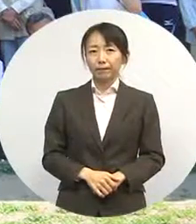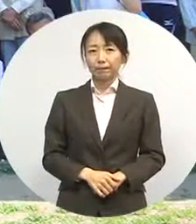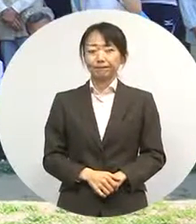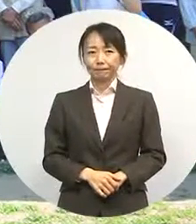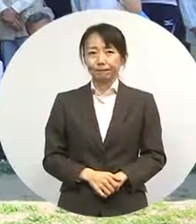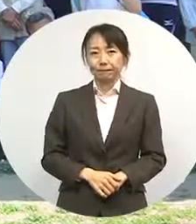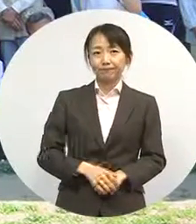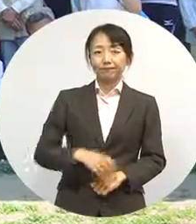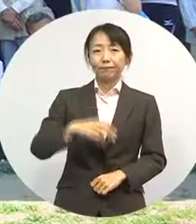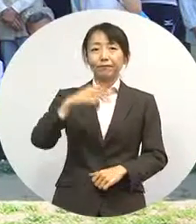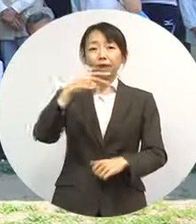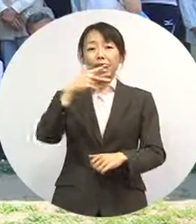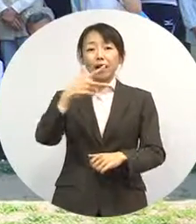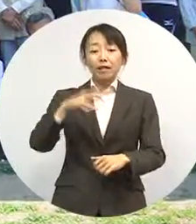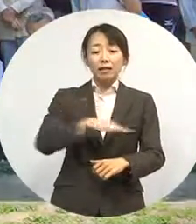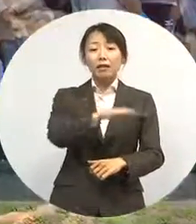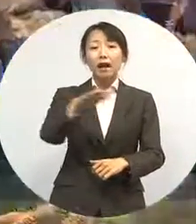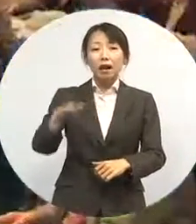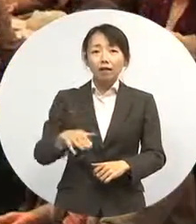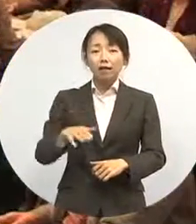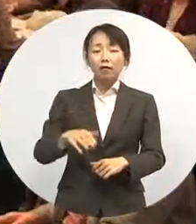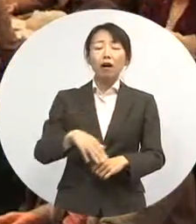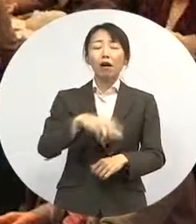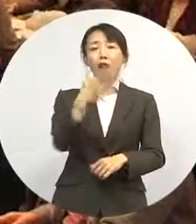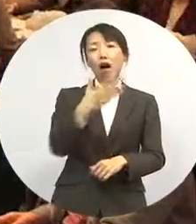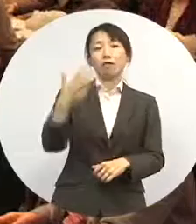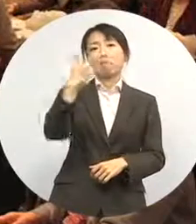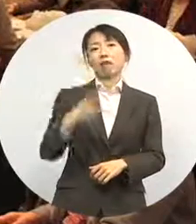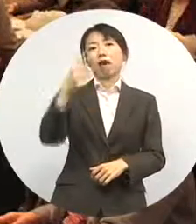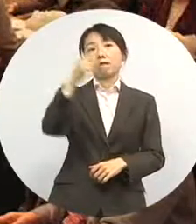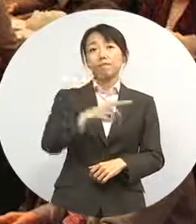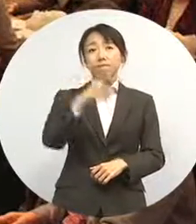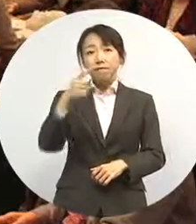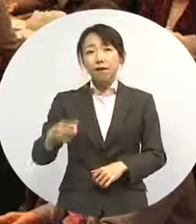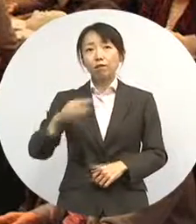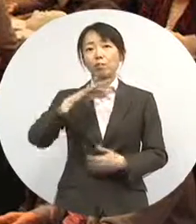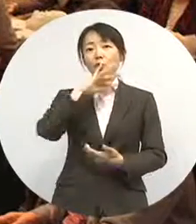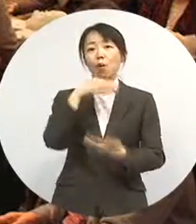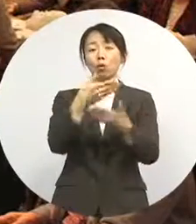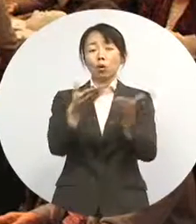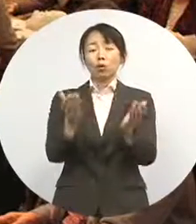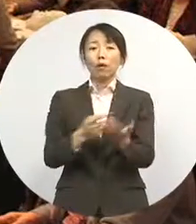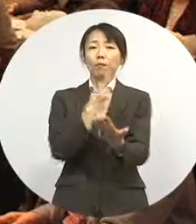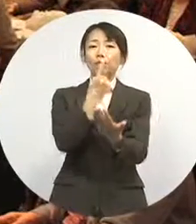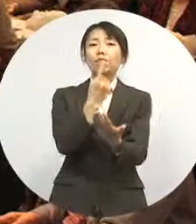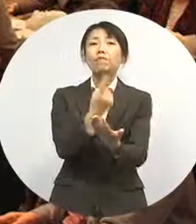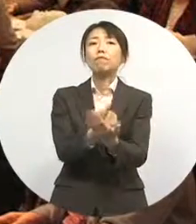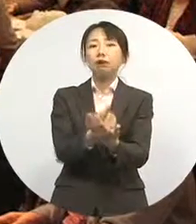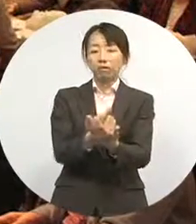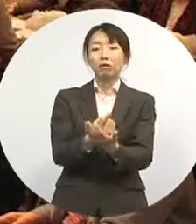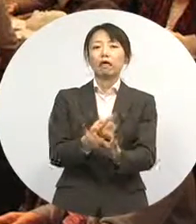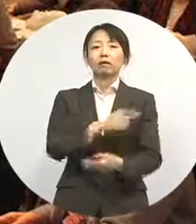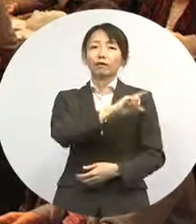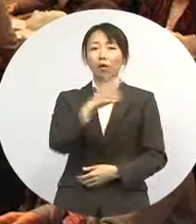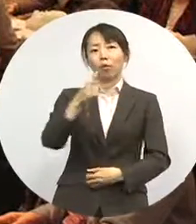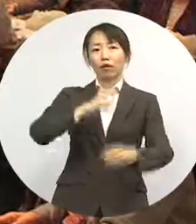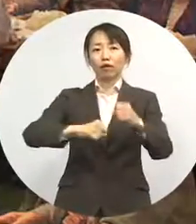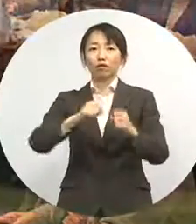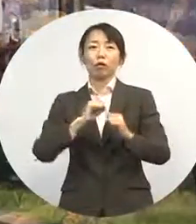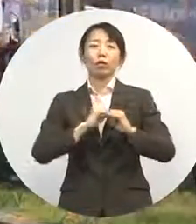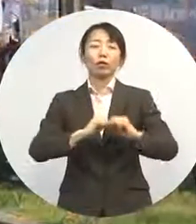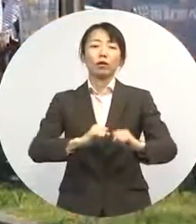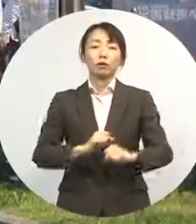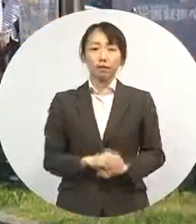市内ではおよそ8000人の高齢者が老人クラブに参加し、さまざまな活動を行っています。